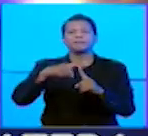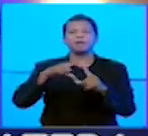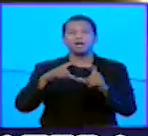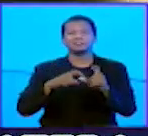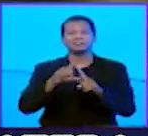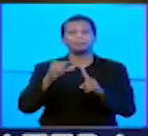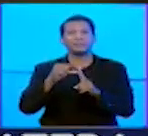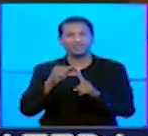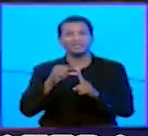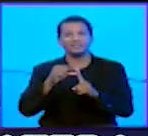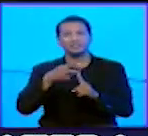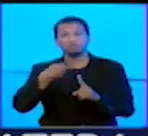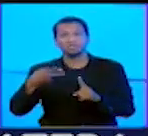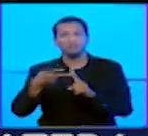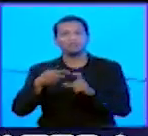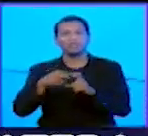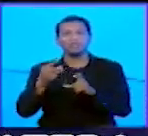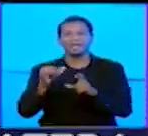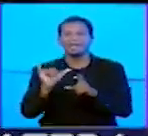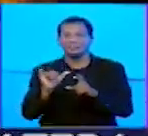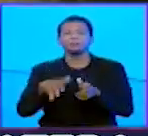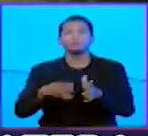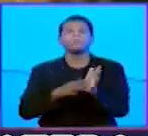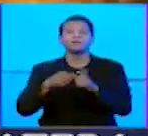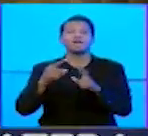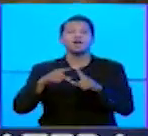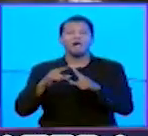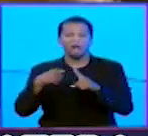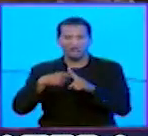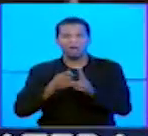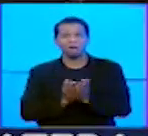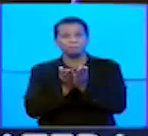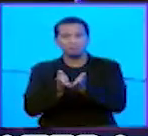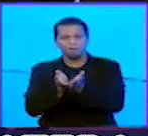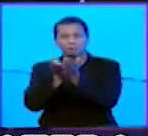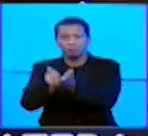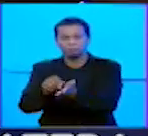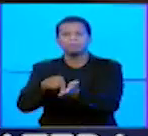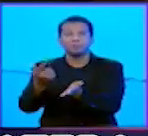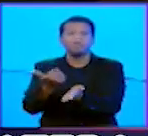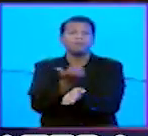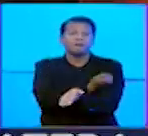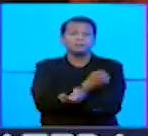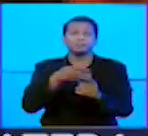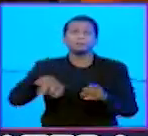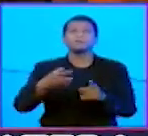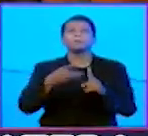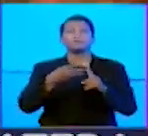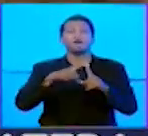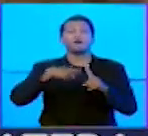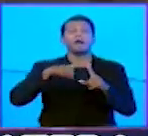cabang Utama Merak memberikan fasilitas kapal besar yang ditumpangi Bunda menyebrangkan vaksin ke bakau Heni